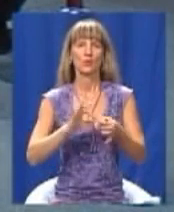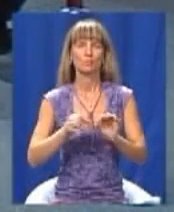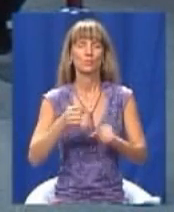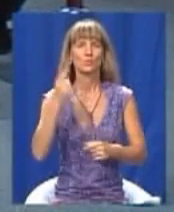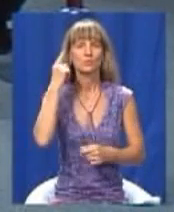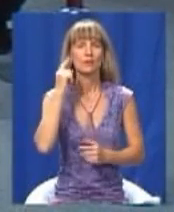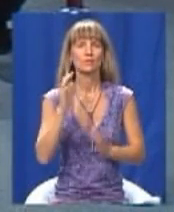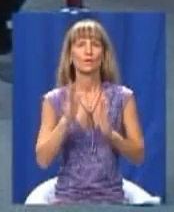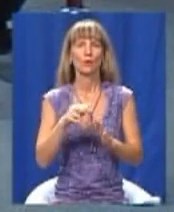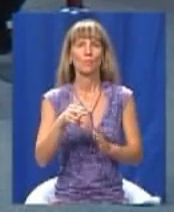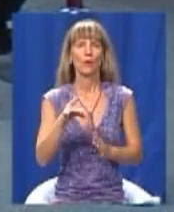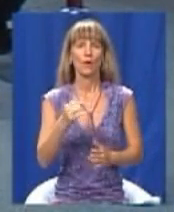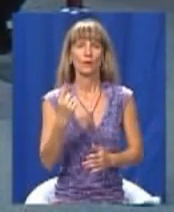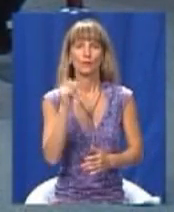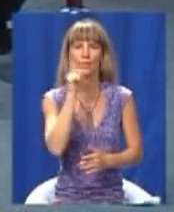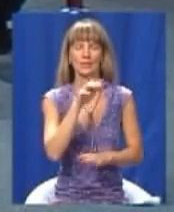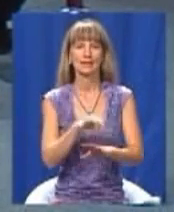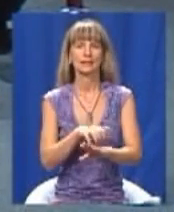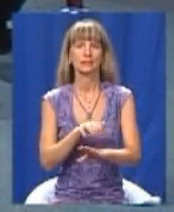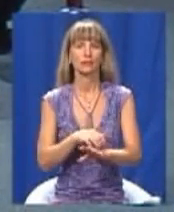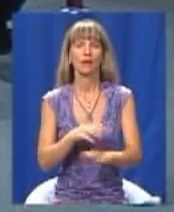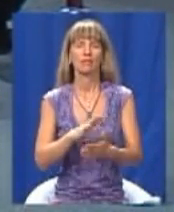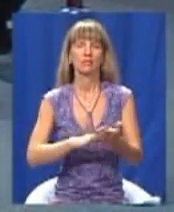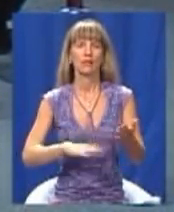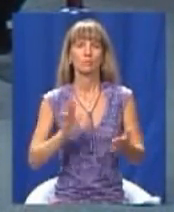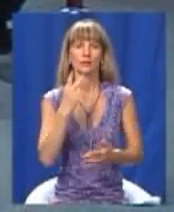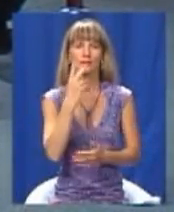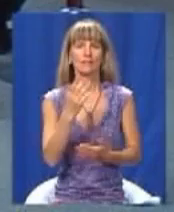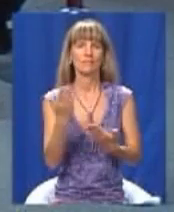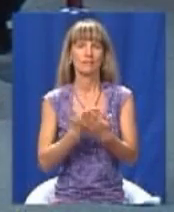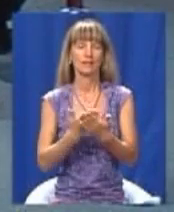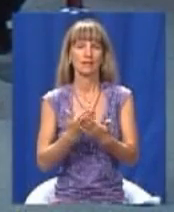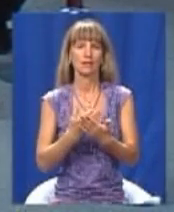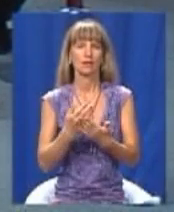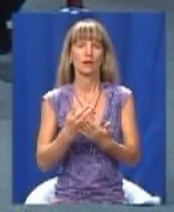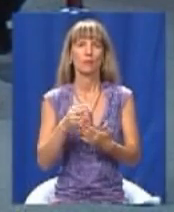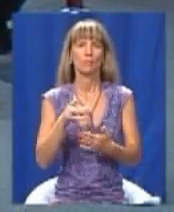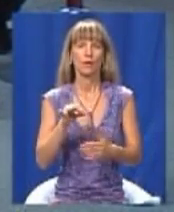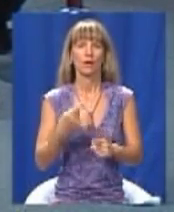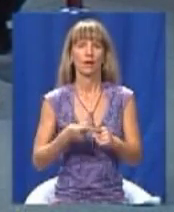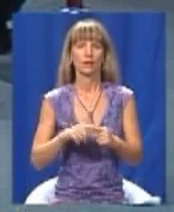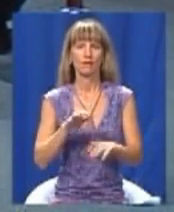дізнатися всього лише про одну невеличку кішку. Ну а далі будемо дивитися відеодоробок про цього котика.